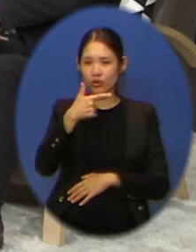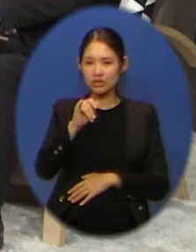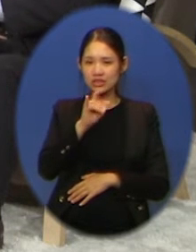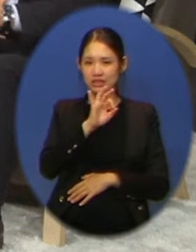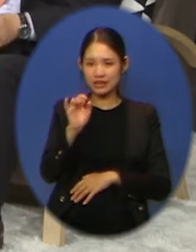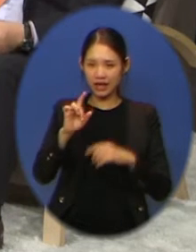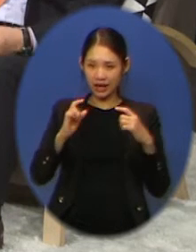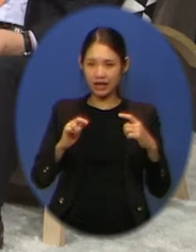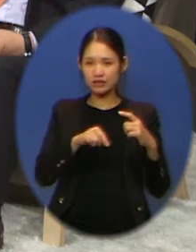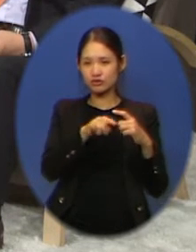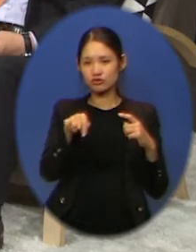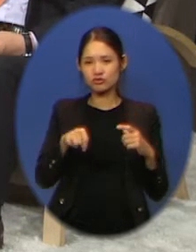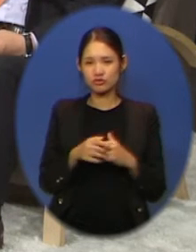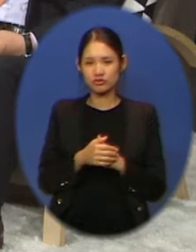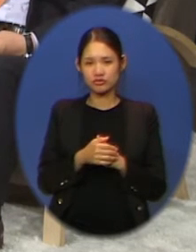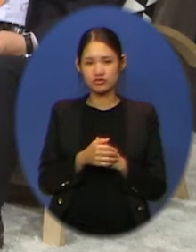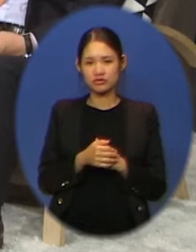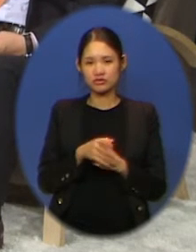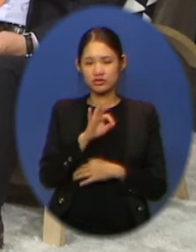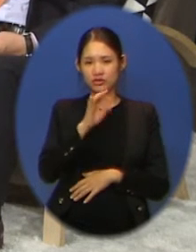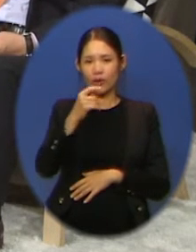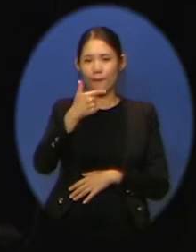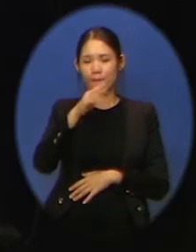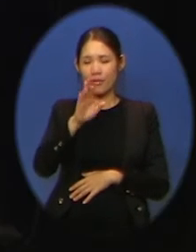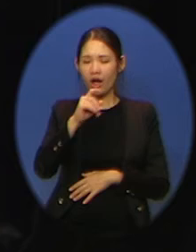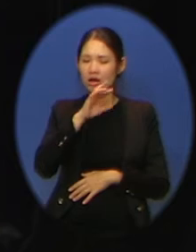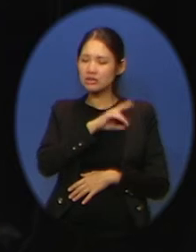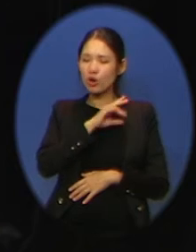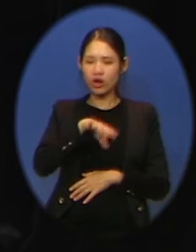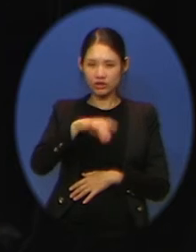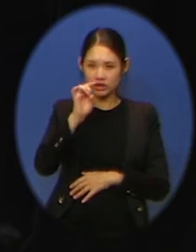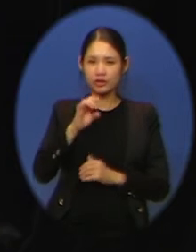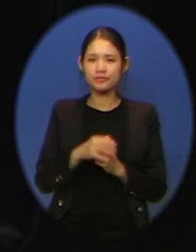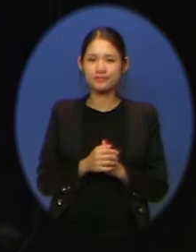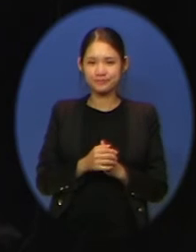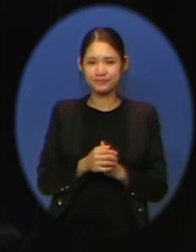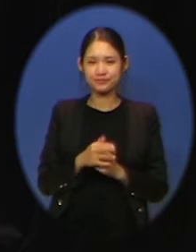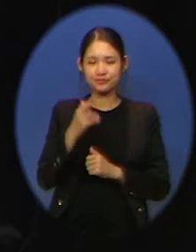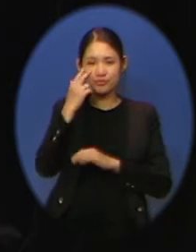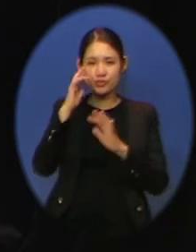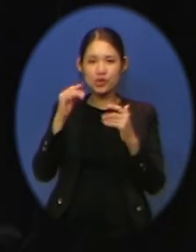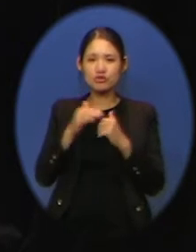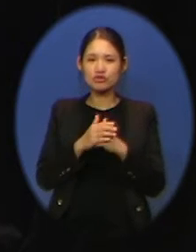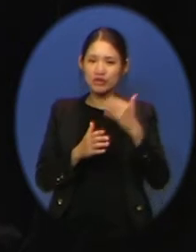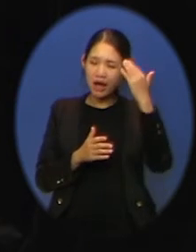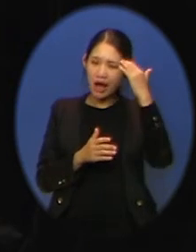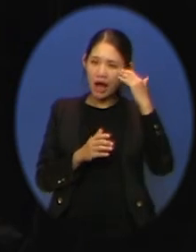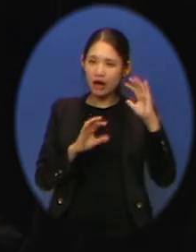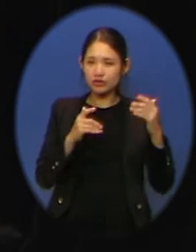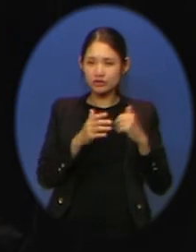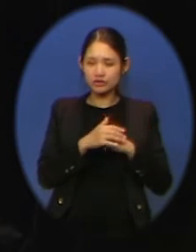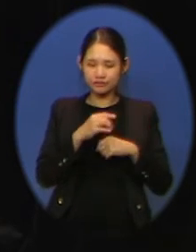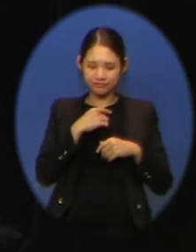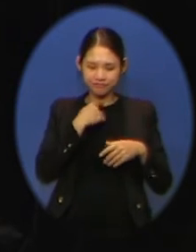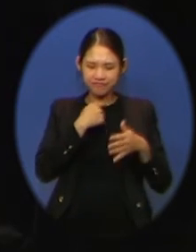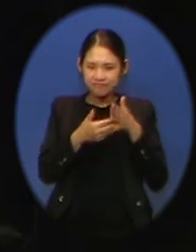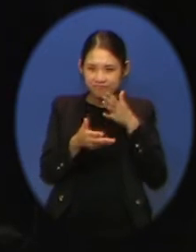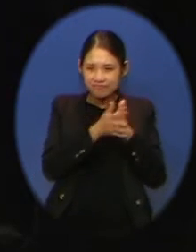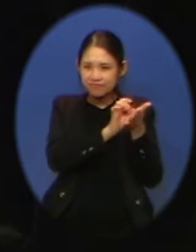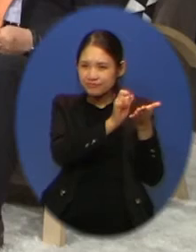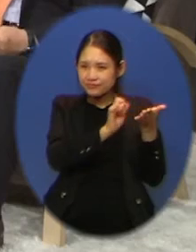처음에 하신 거죠? 자, 이제 연방. 예, 예. 예, 예. 미국에서는 우리나라처럼 막 경력 화려하게 쓰고 뭐